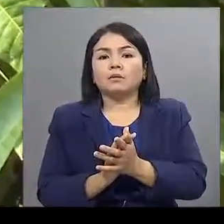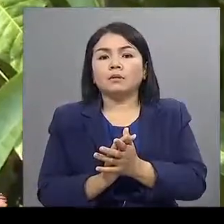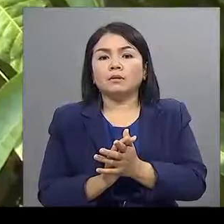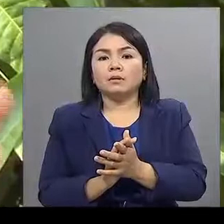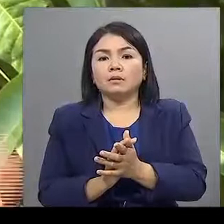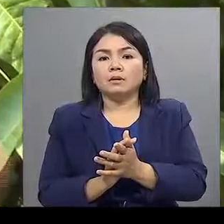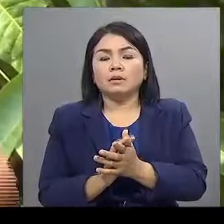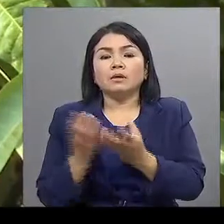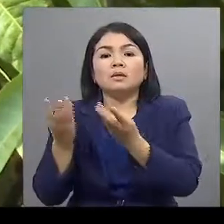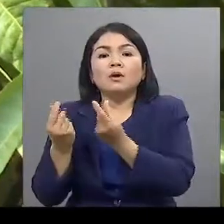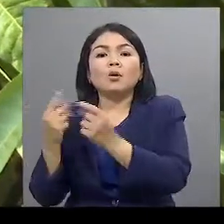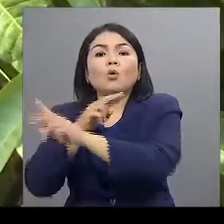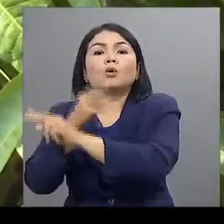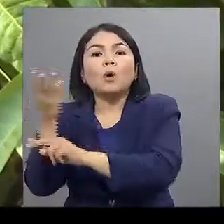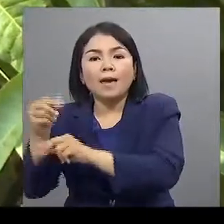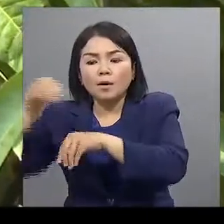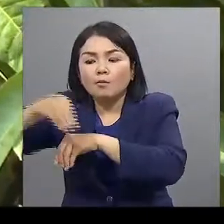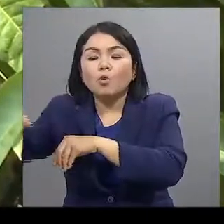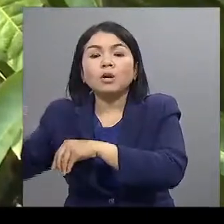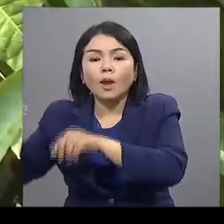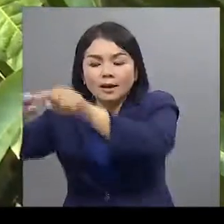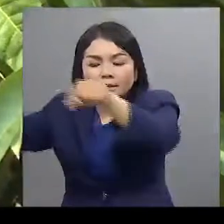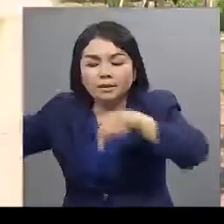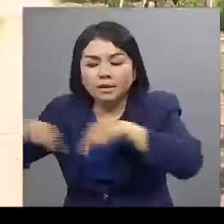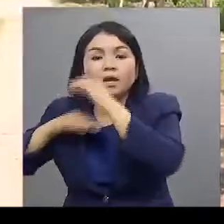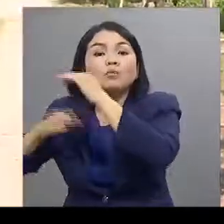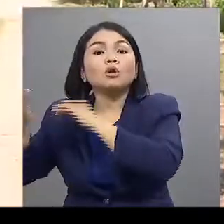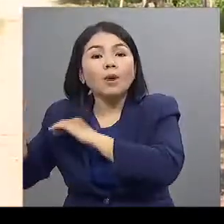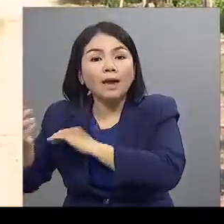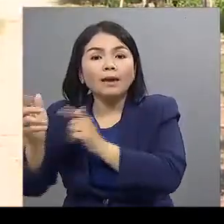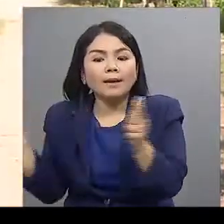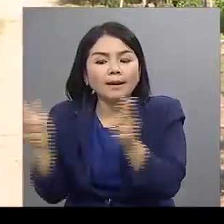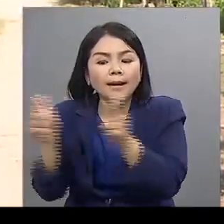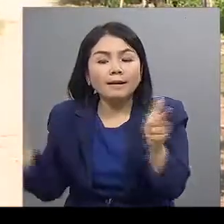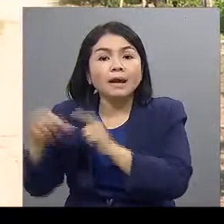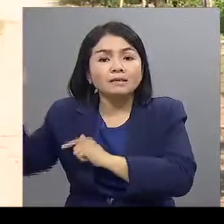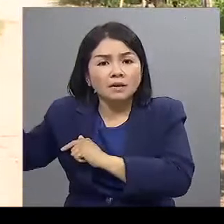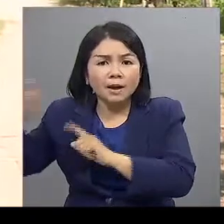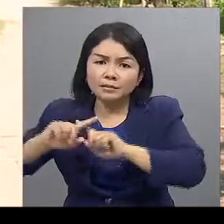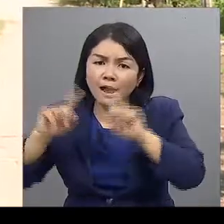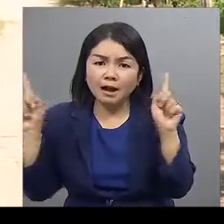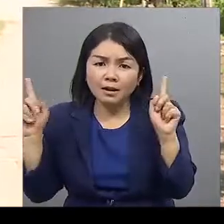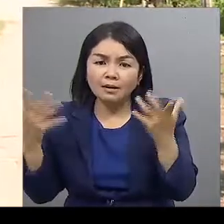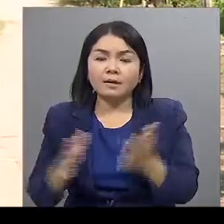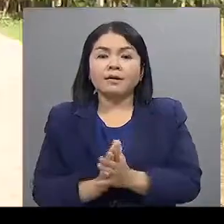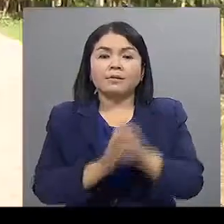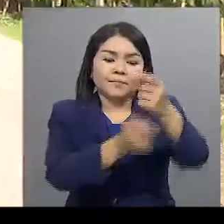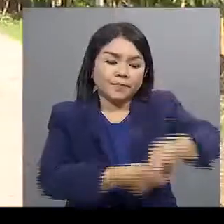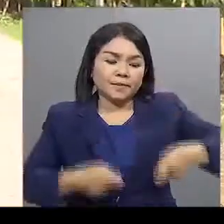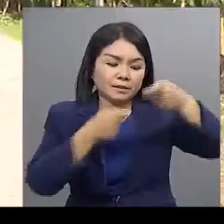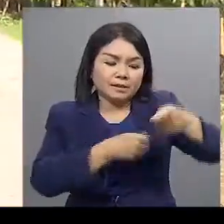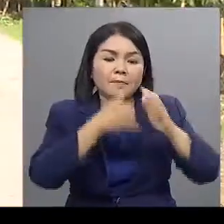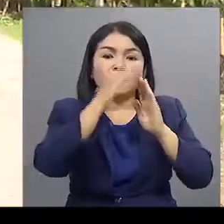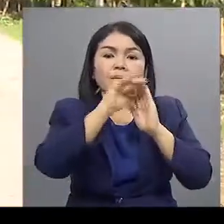ซึ่งปริมาณไร่เนี่ยมันกำหนดได้ดีว่าใครมีกี่ไร ่ข้อมูลของสำนักงานเกษตรจังหวัดลำพูนระบุว่า